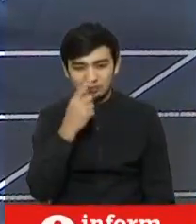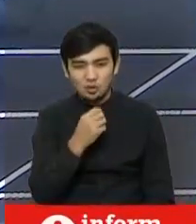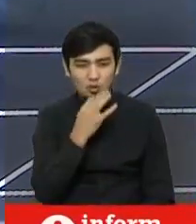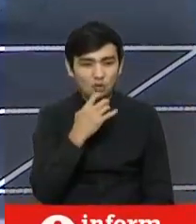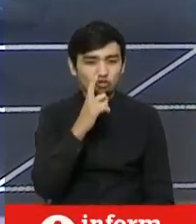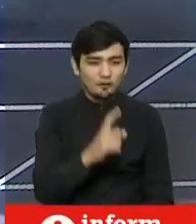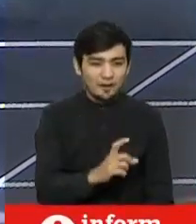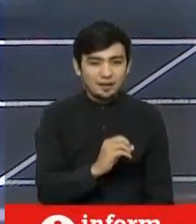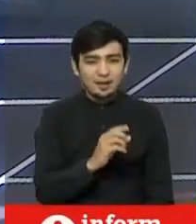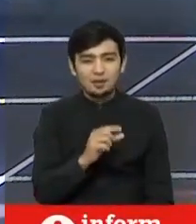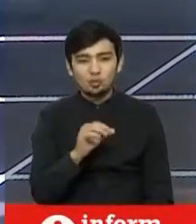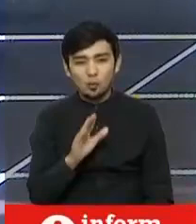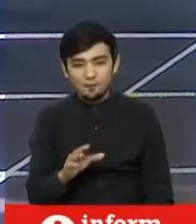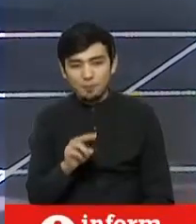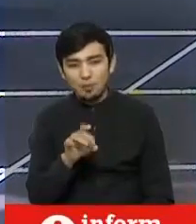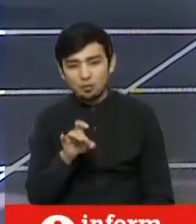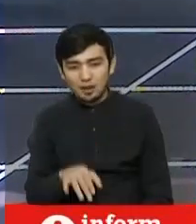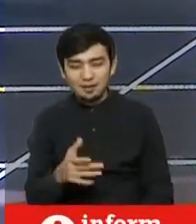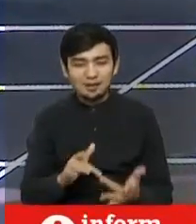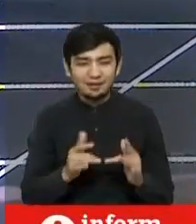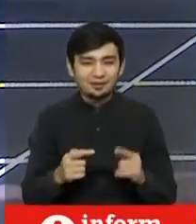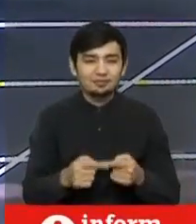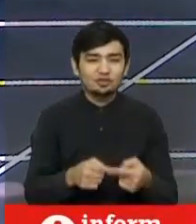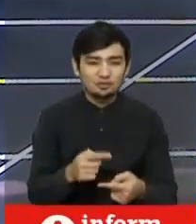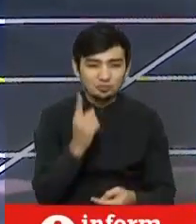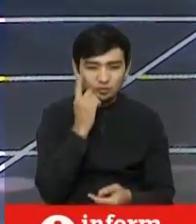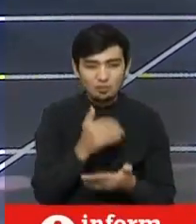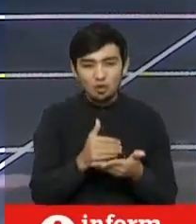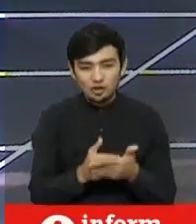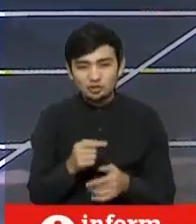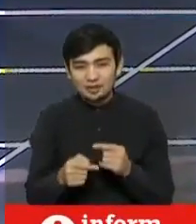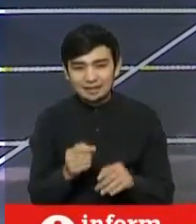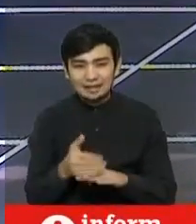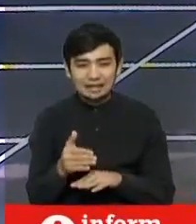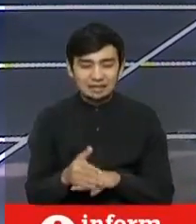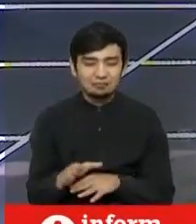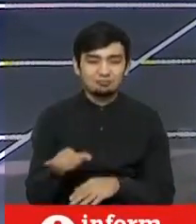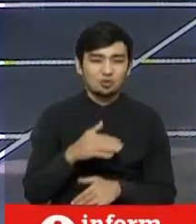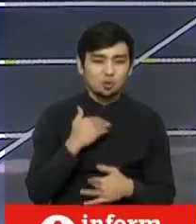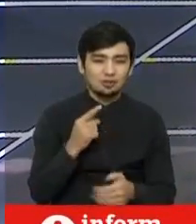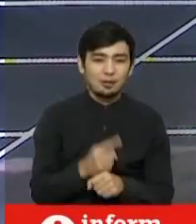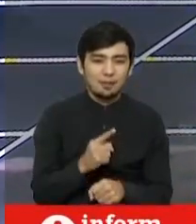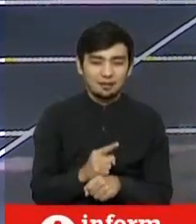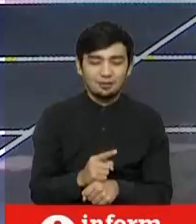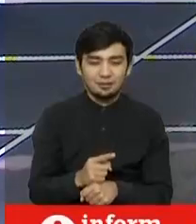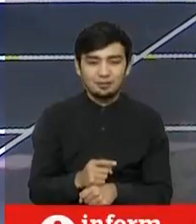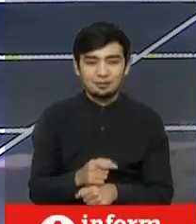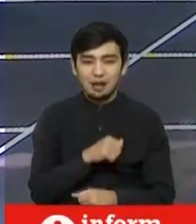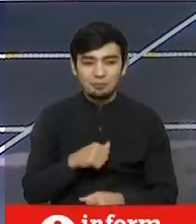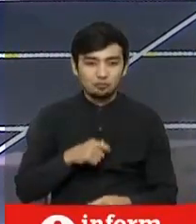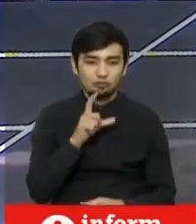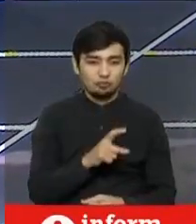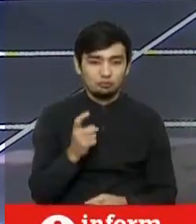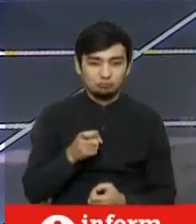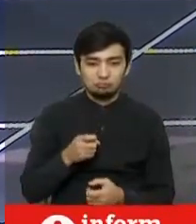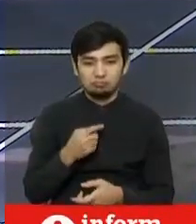азамат Егов порталы не мобильді қосымша арқылы атына кредит рәсімдеуге шектеу қойылады. Ал бұл жаңашылдық өзгелердің атынан